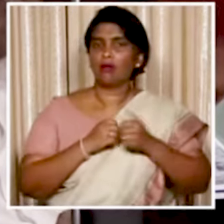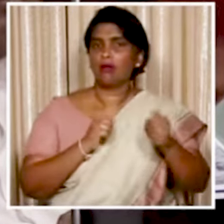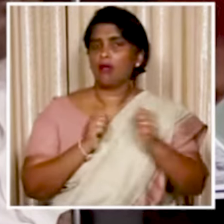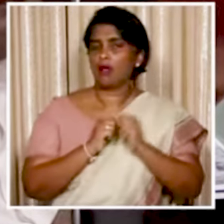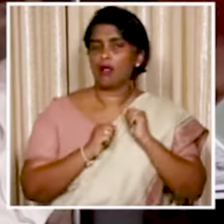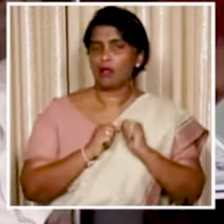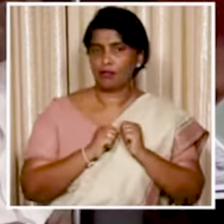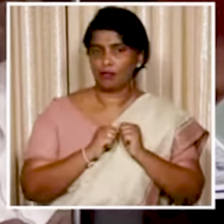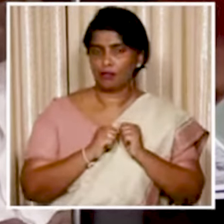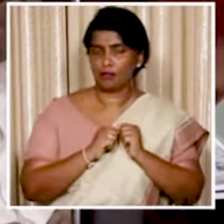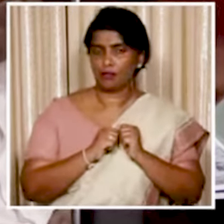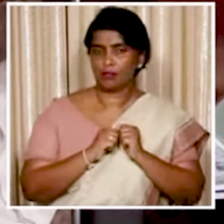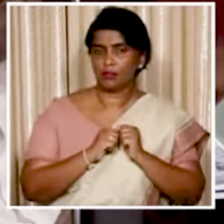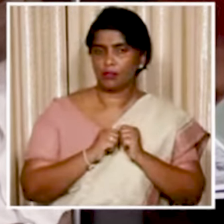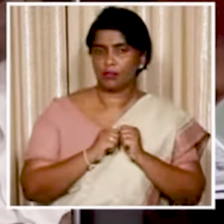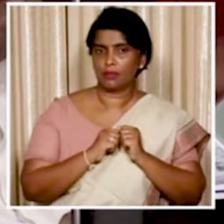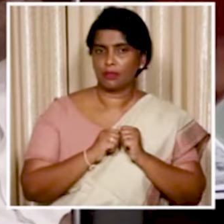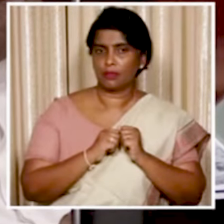කවුද